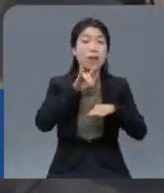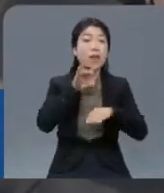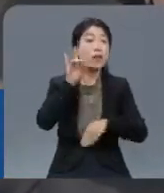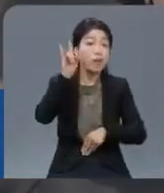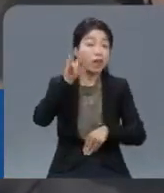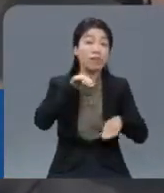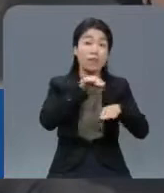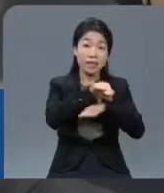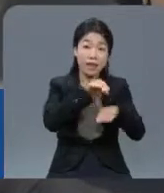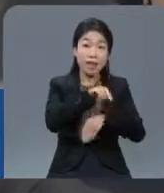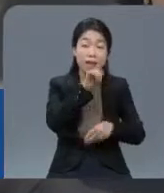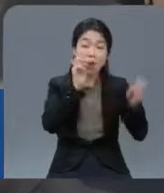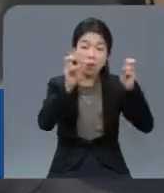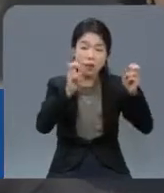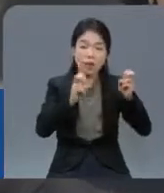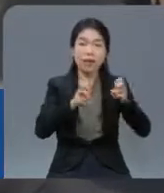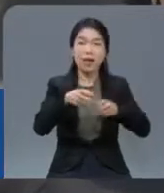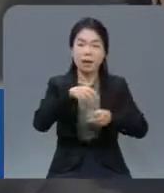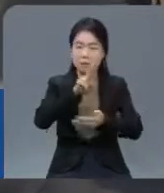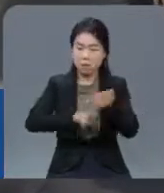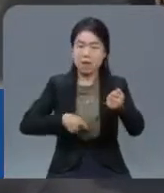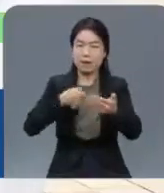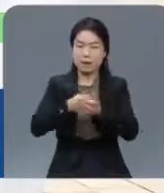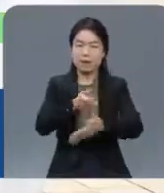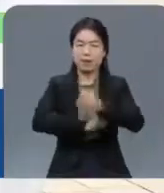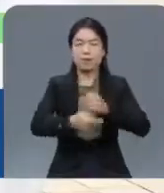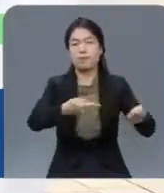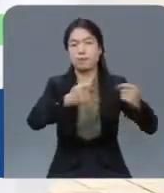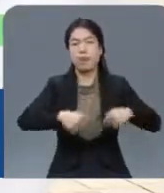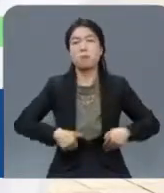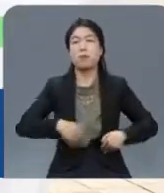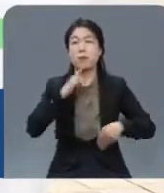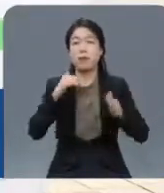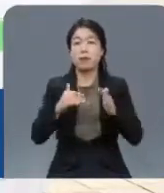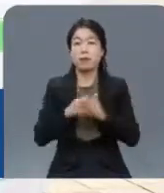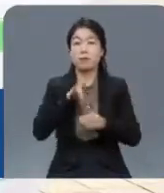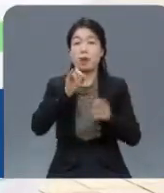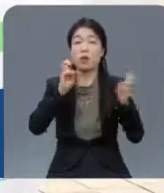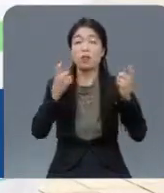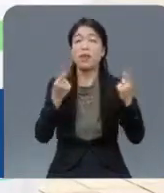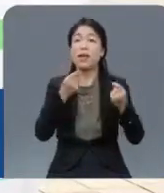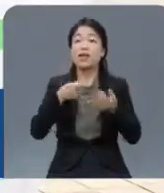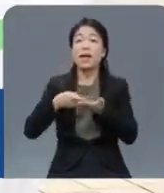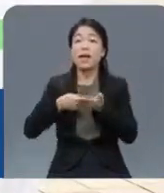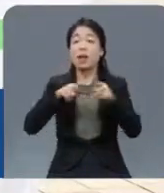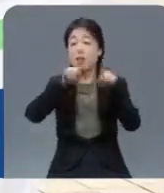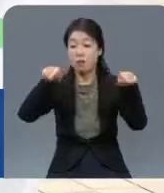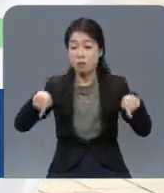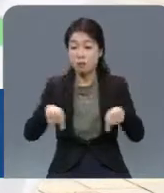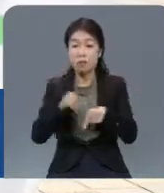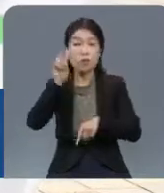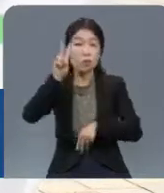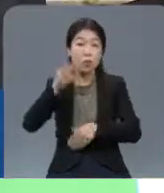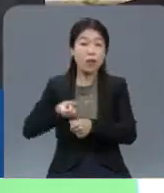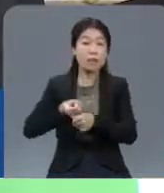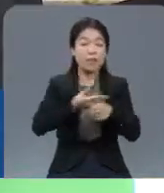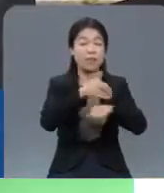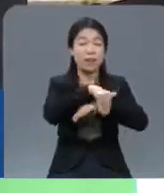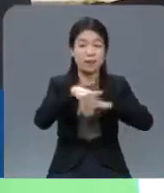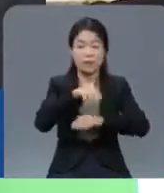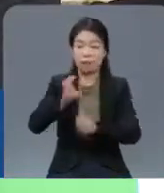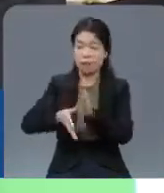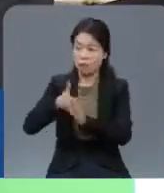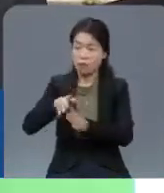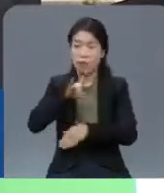결정에 적극적으로 나서야 한다고 밝혔습니다. 민생당은 현대차에 이 같은 건의문을 모레 전달할 것이라며